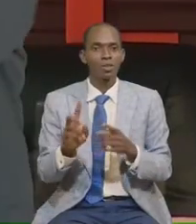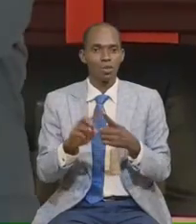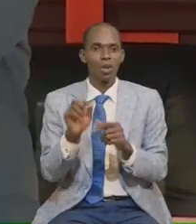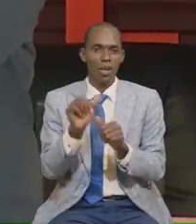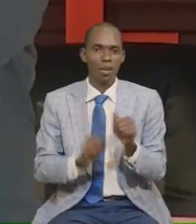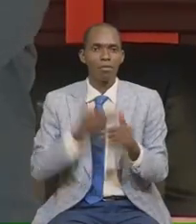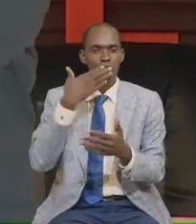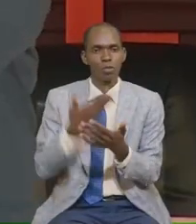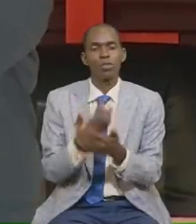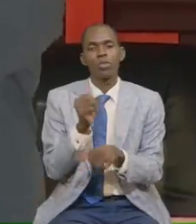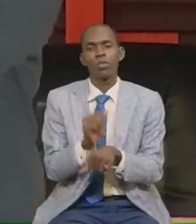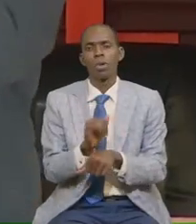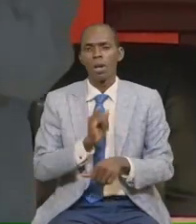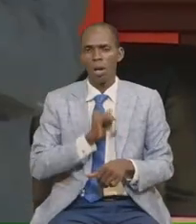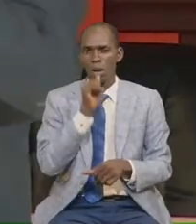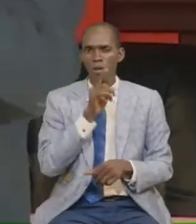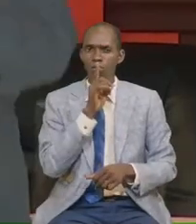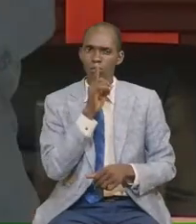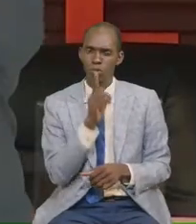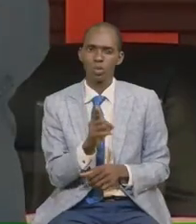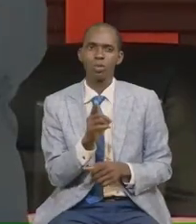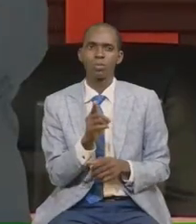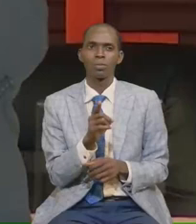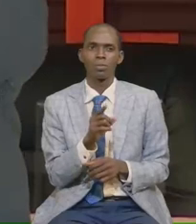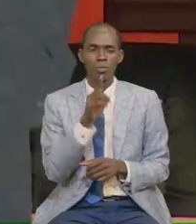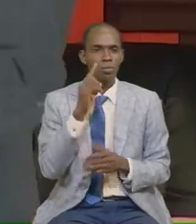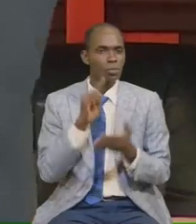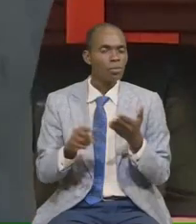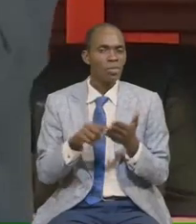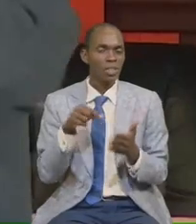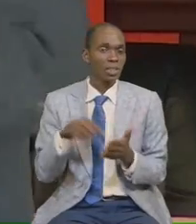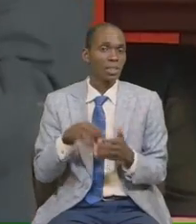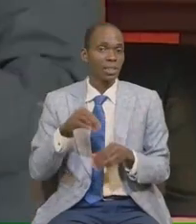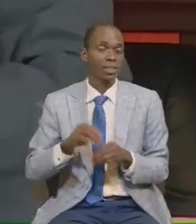Je suis sûr que vous remarquez dans notre pays, vous remarquez